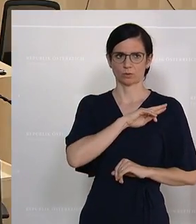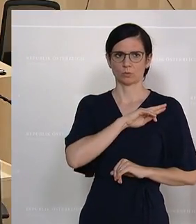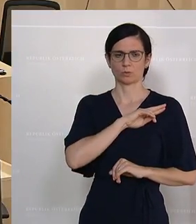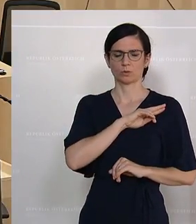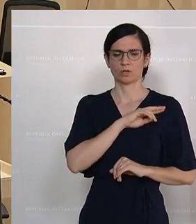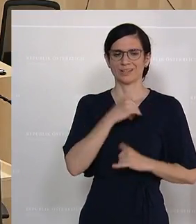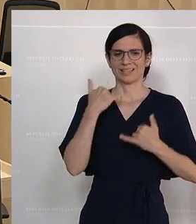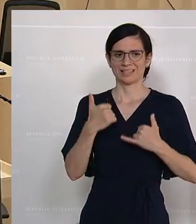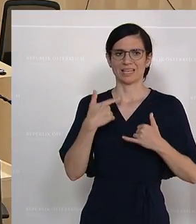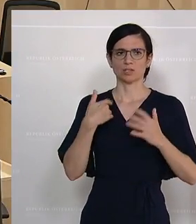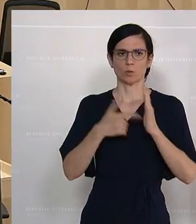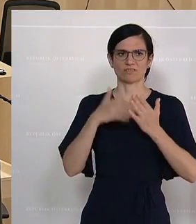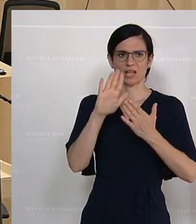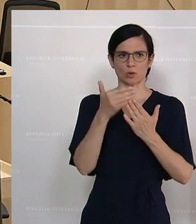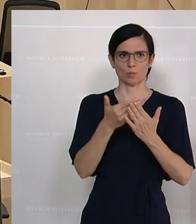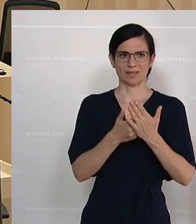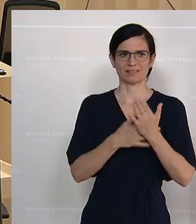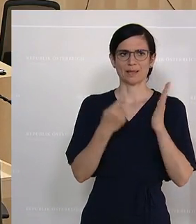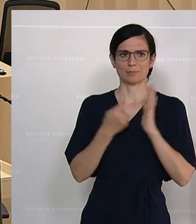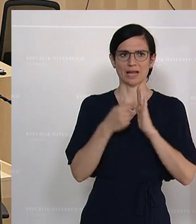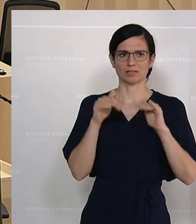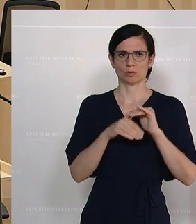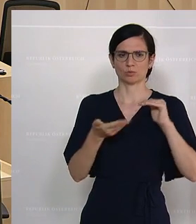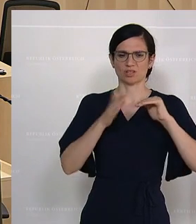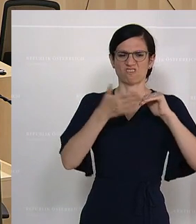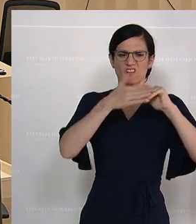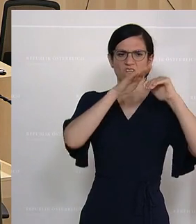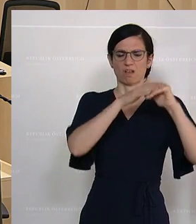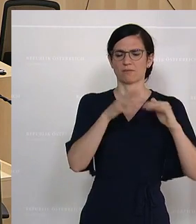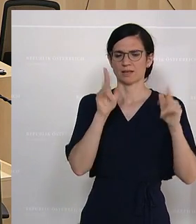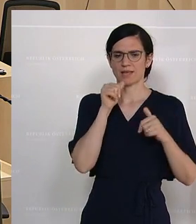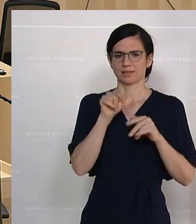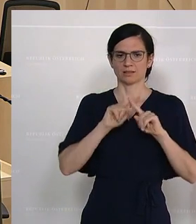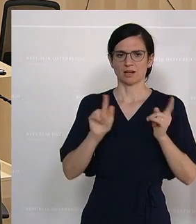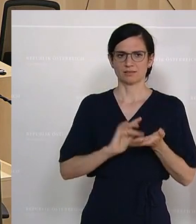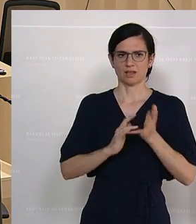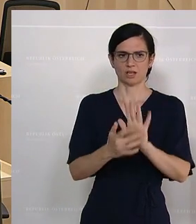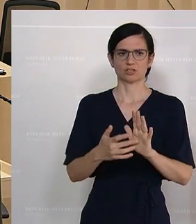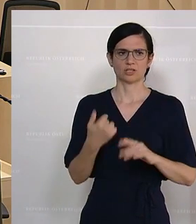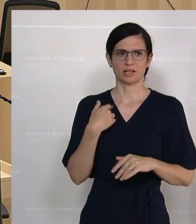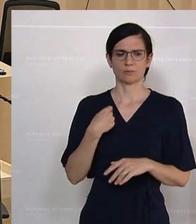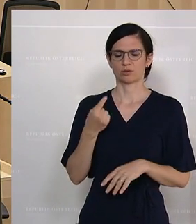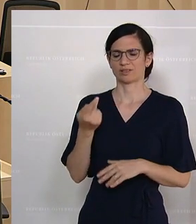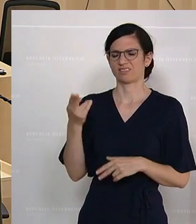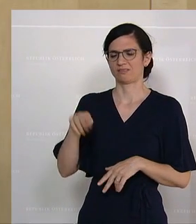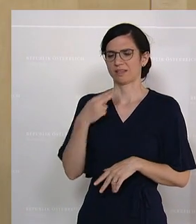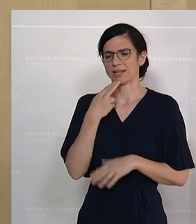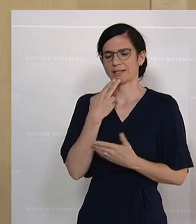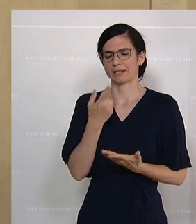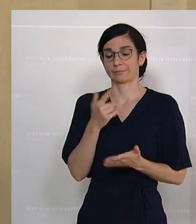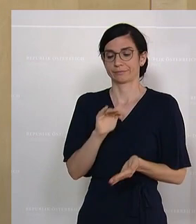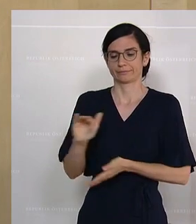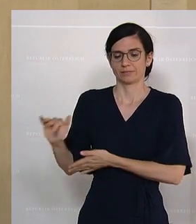jetzt oft argumentiert wird man muss die preise erhöhen weil das lässt sich nicht anders da scherzte gar nicht herumhacken auf der wien energie sonst